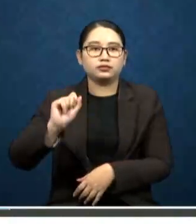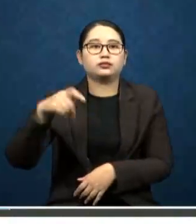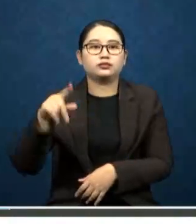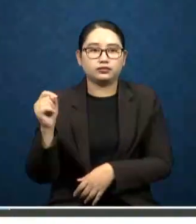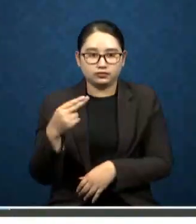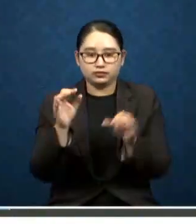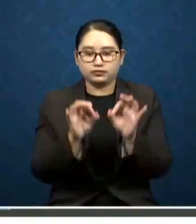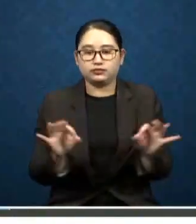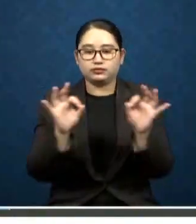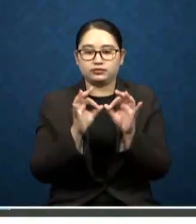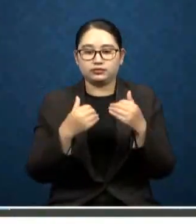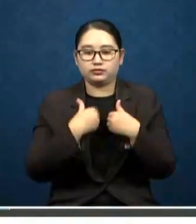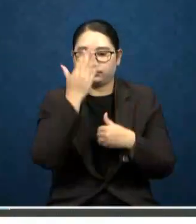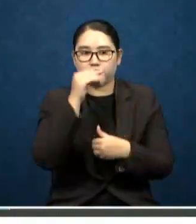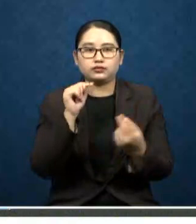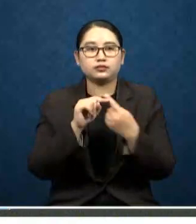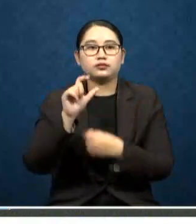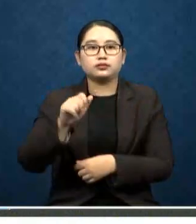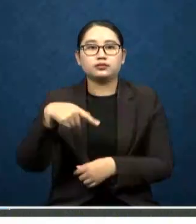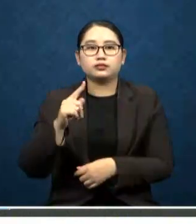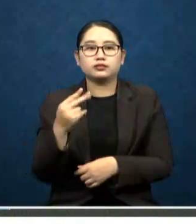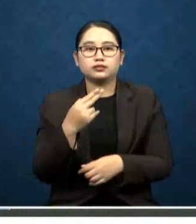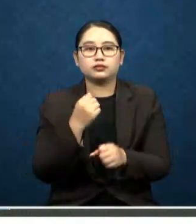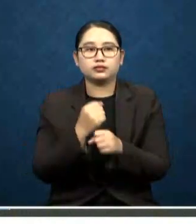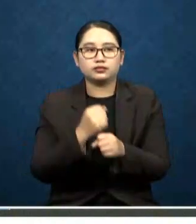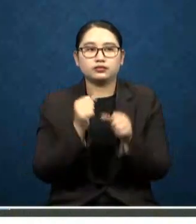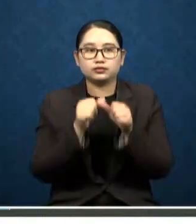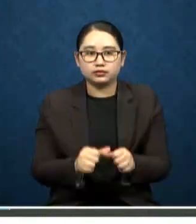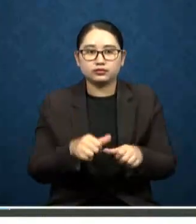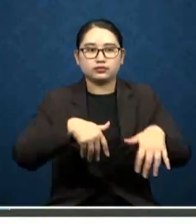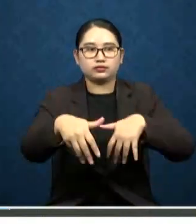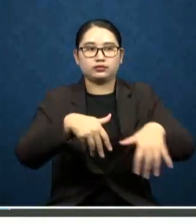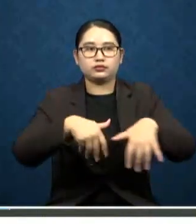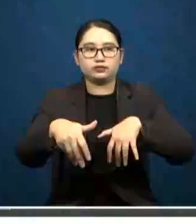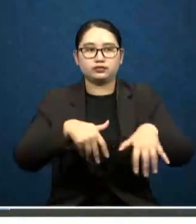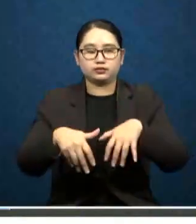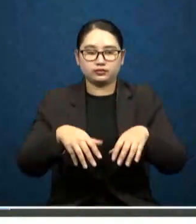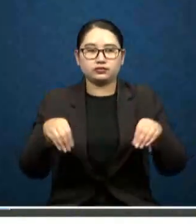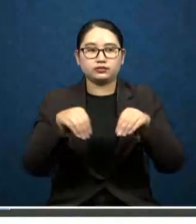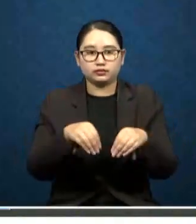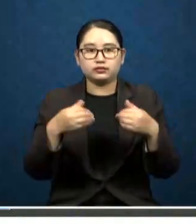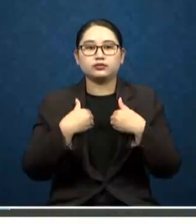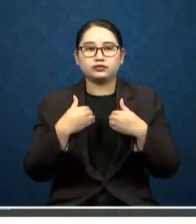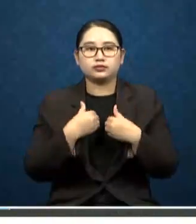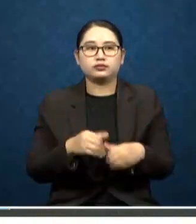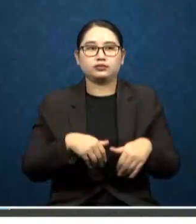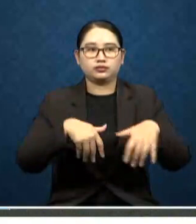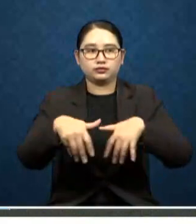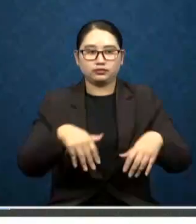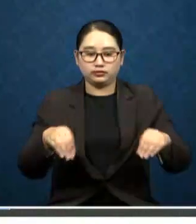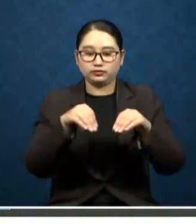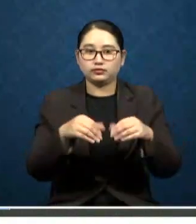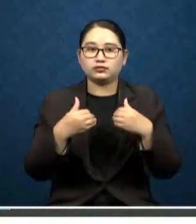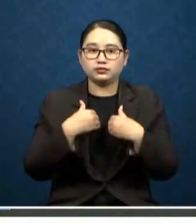ครับเพราะองค์กรปกครองส่วนท้องถิ่นเขาอยู่ในท้องถิ่นอยู่ในชุมชนเขาอยู่ใกล้ชิดประชาชน